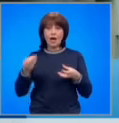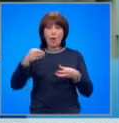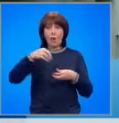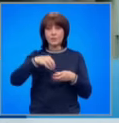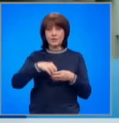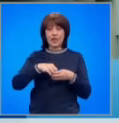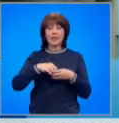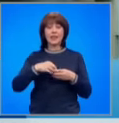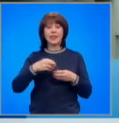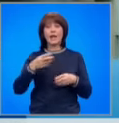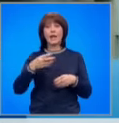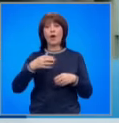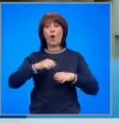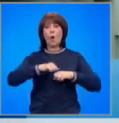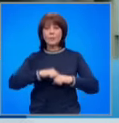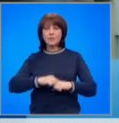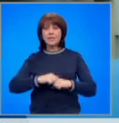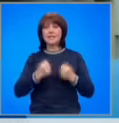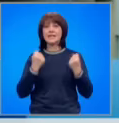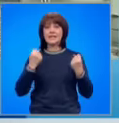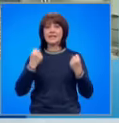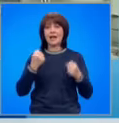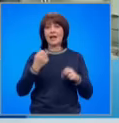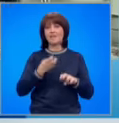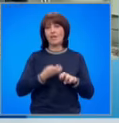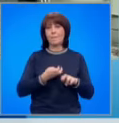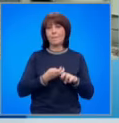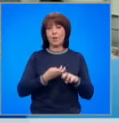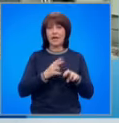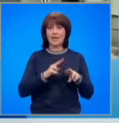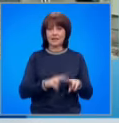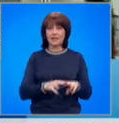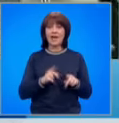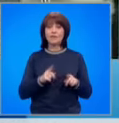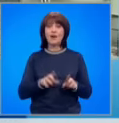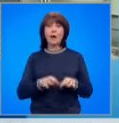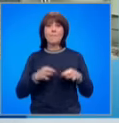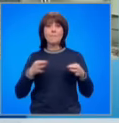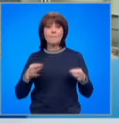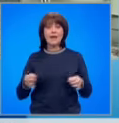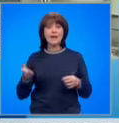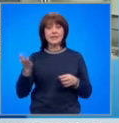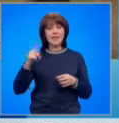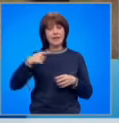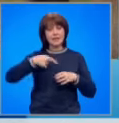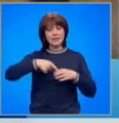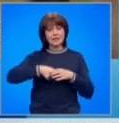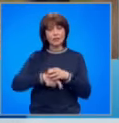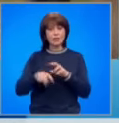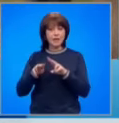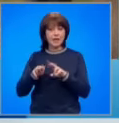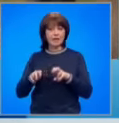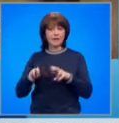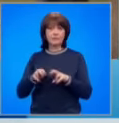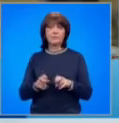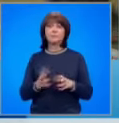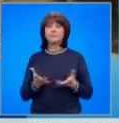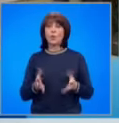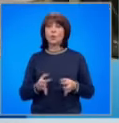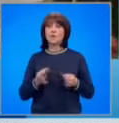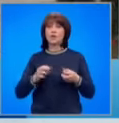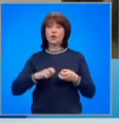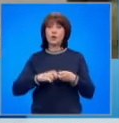центрове. От община Пловдив уверяват, че до тази мярка ще се стигне само след задълбочен анализ. Сериозен проблем пред системата се